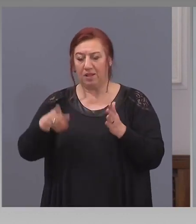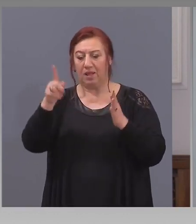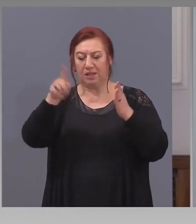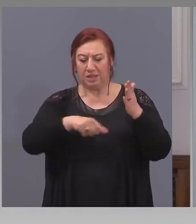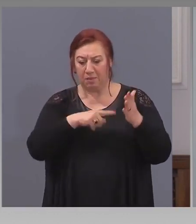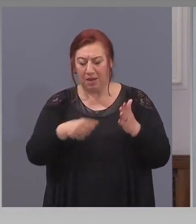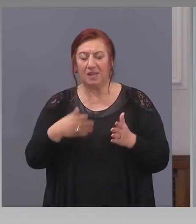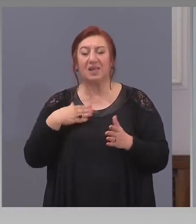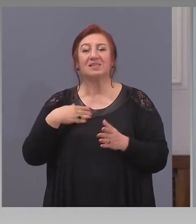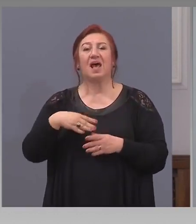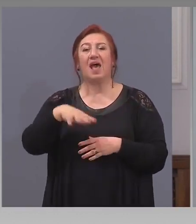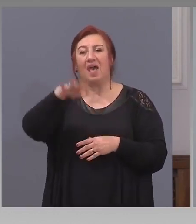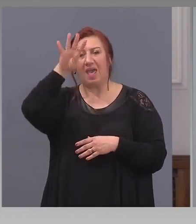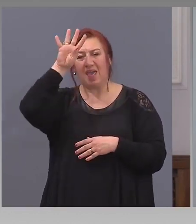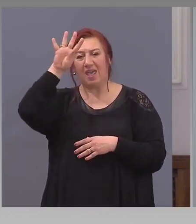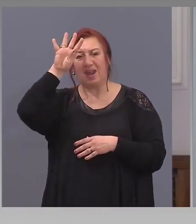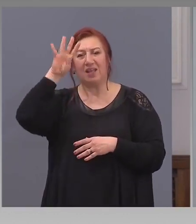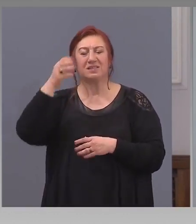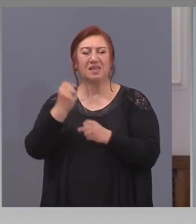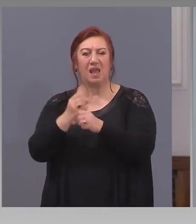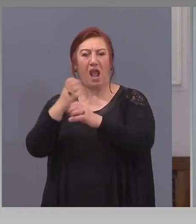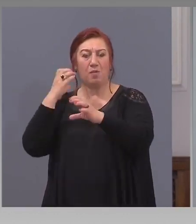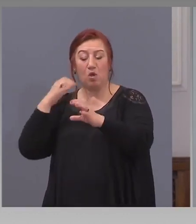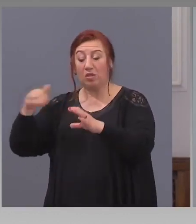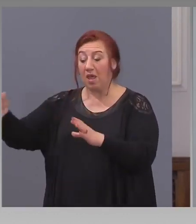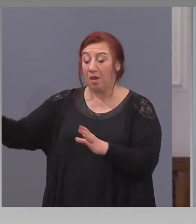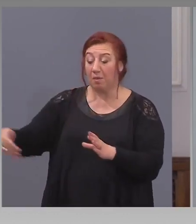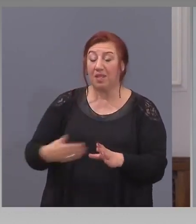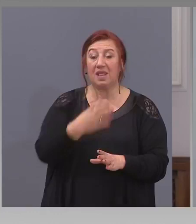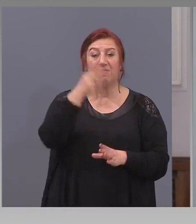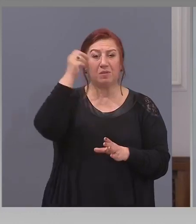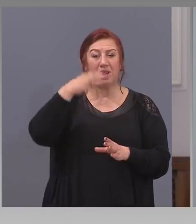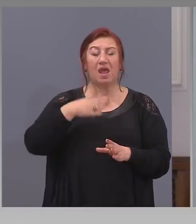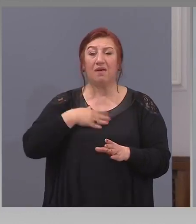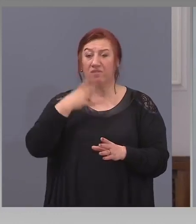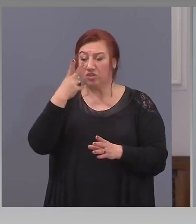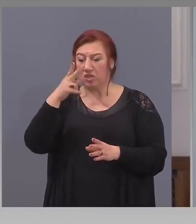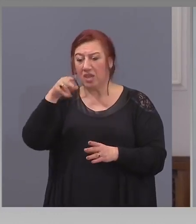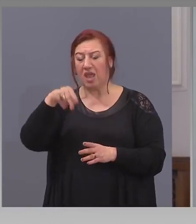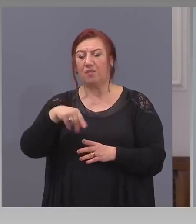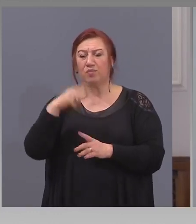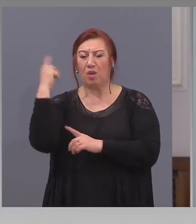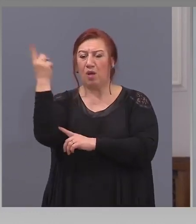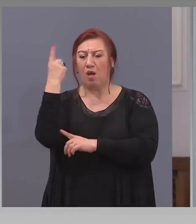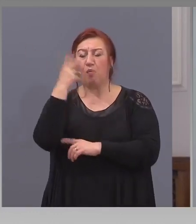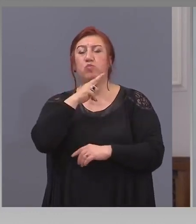минават през България. Виждате по новините си, полицейски коли, конвой ги водят до там.